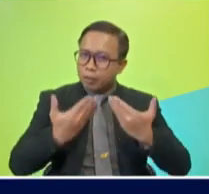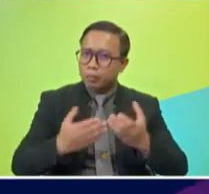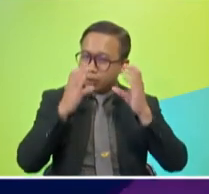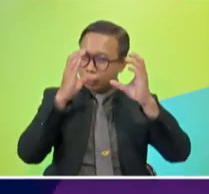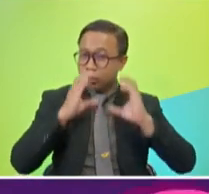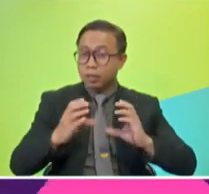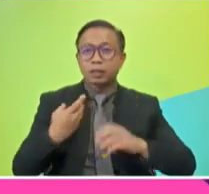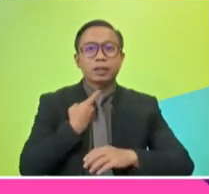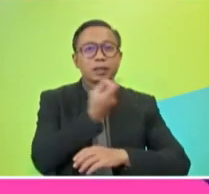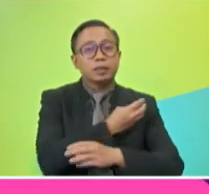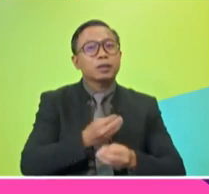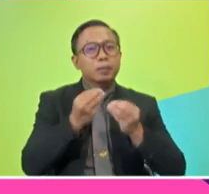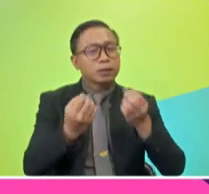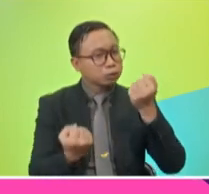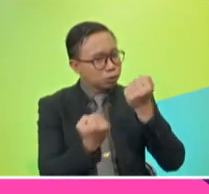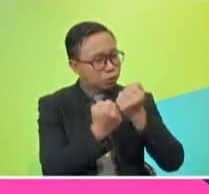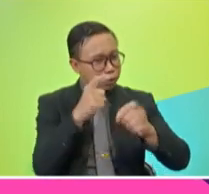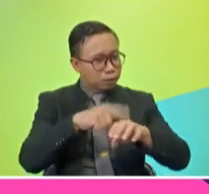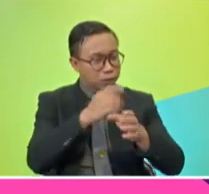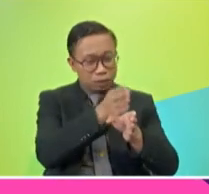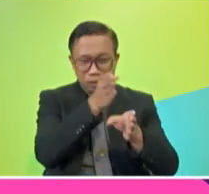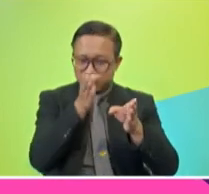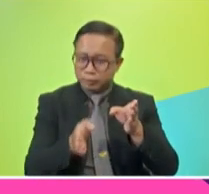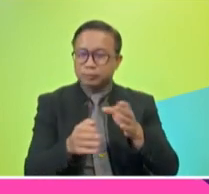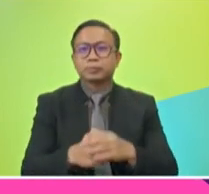kita memberi sokongan terhadap Jirayu